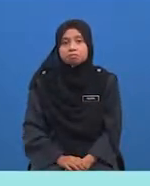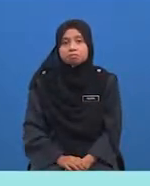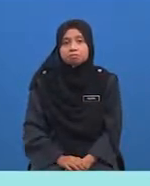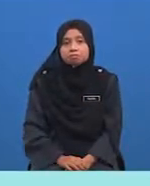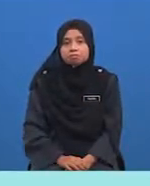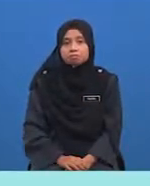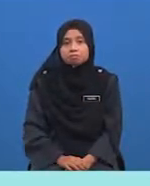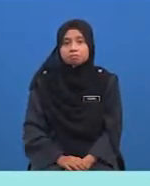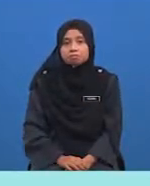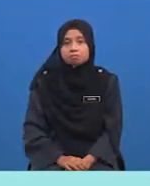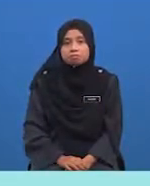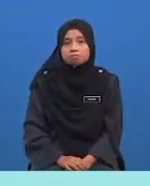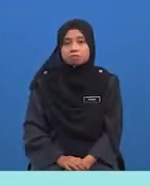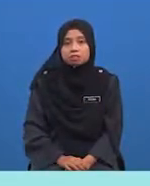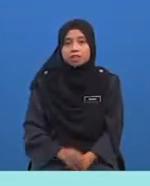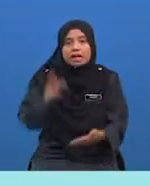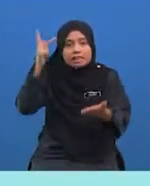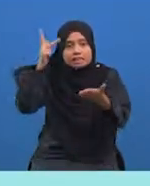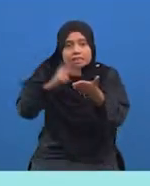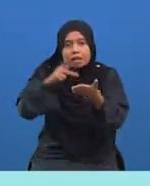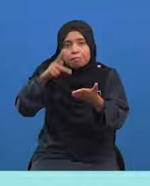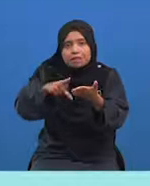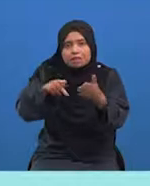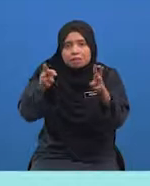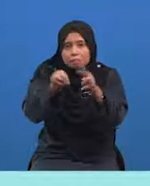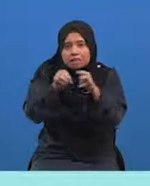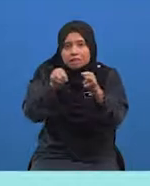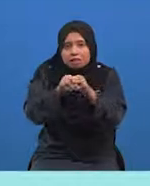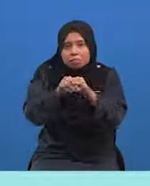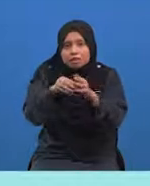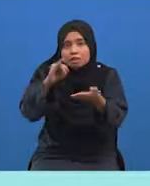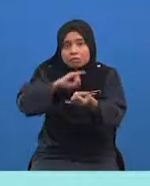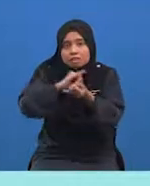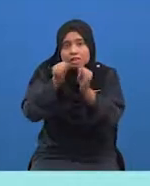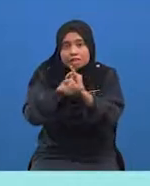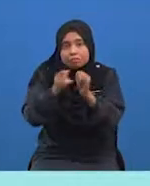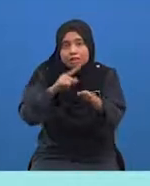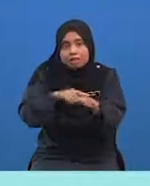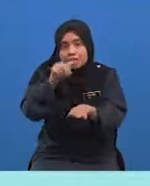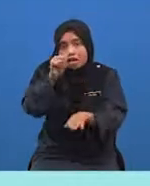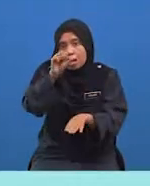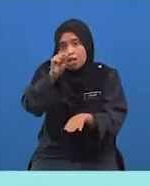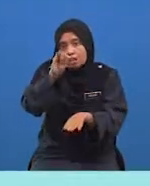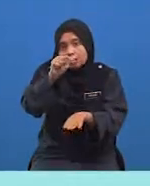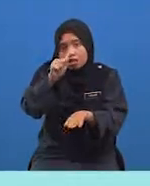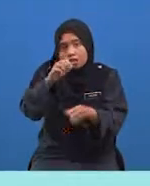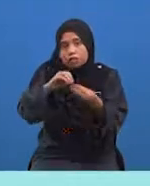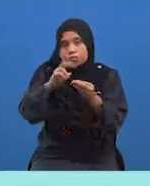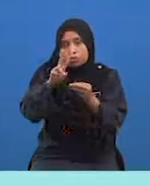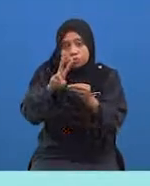iaitu objektif pertama, mengenal pasti kepelbagaian iklim di Asia. Objektif kedua,